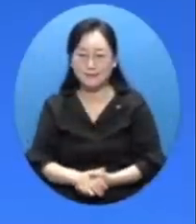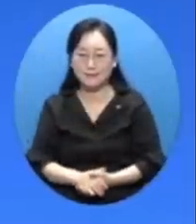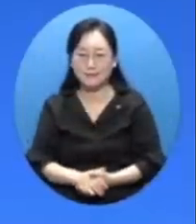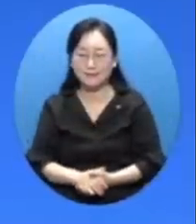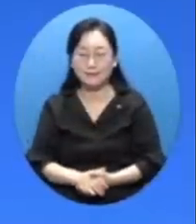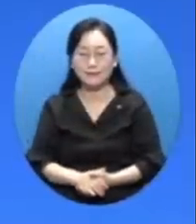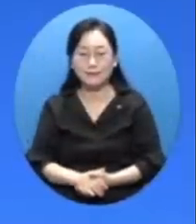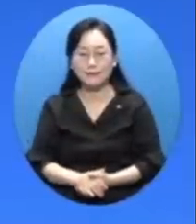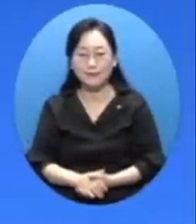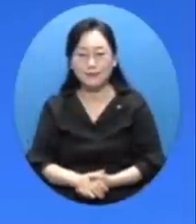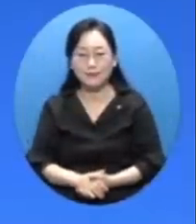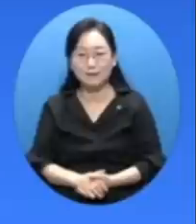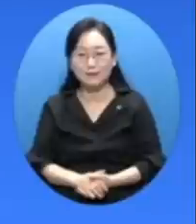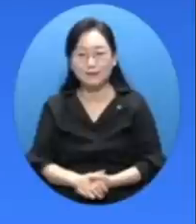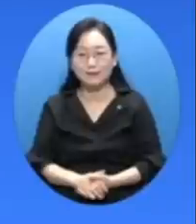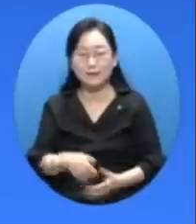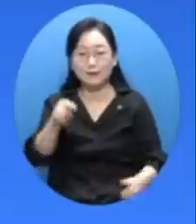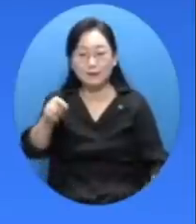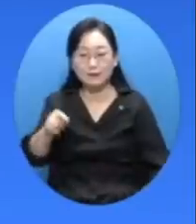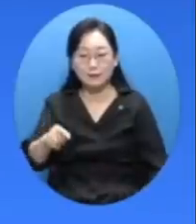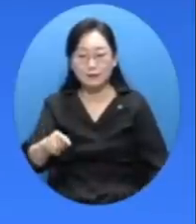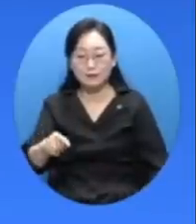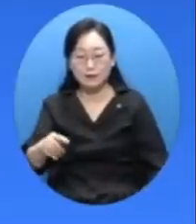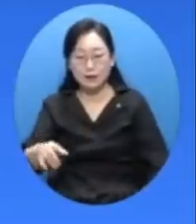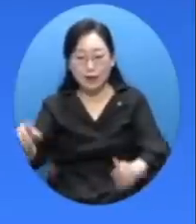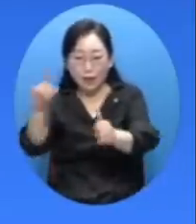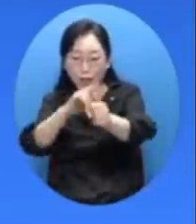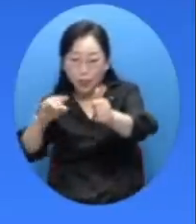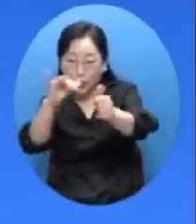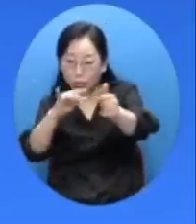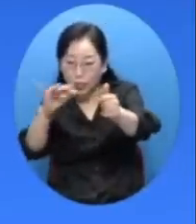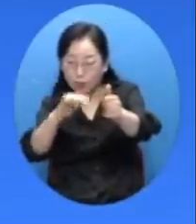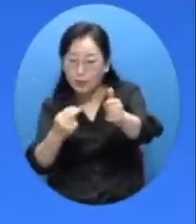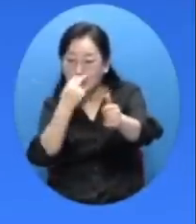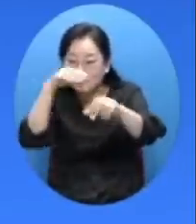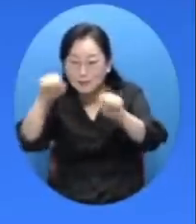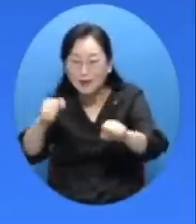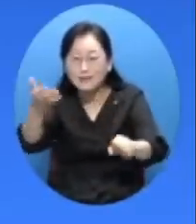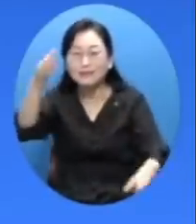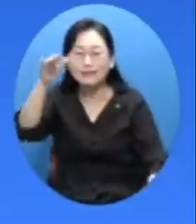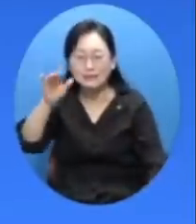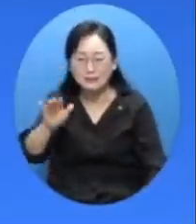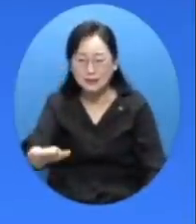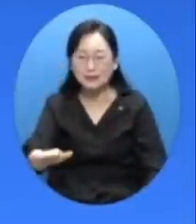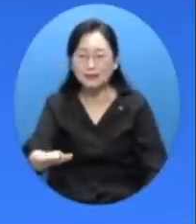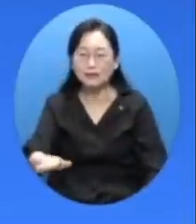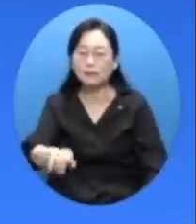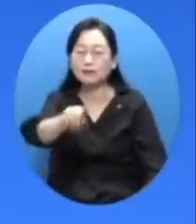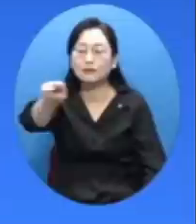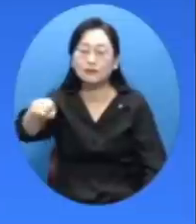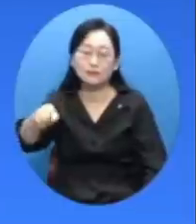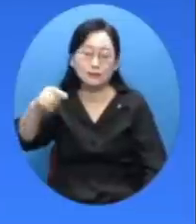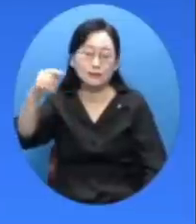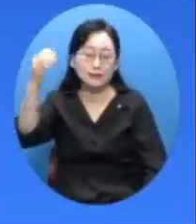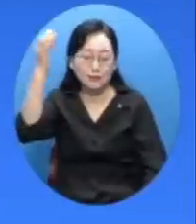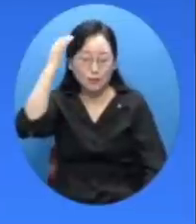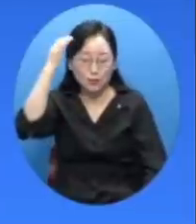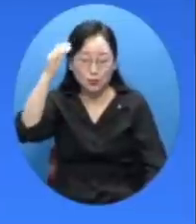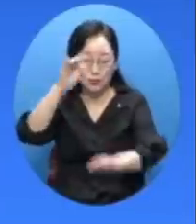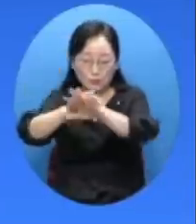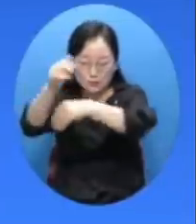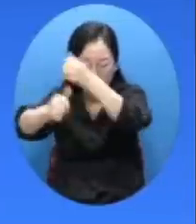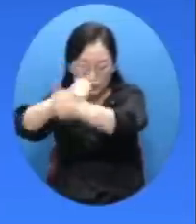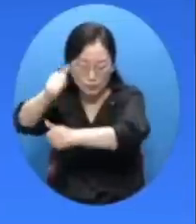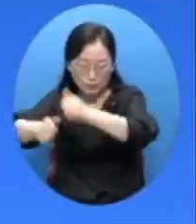단 그들이 속임을 통해서 목숨을 건지게 되었지만 그들에게 임한 그 고통은 자네들에게 계속